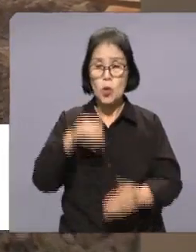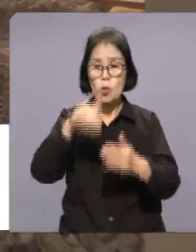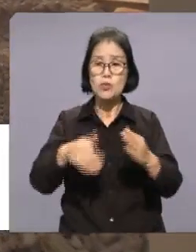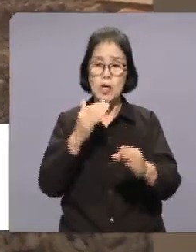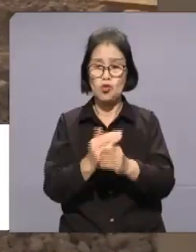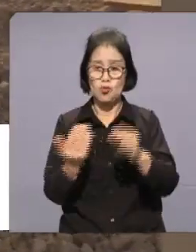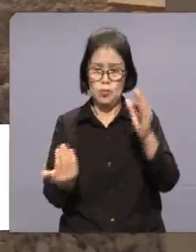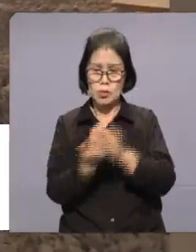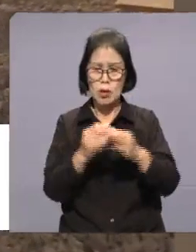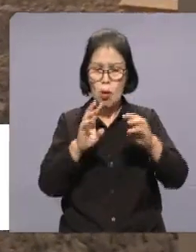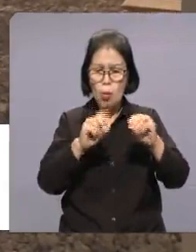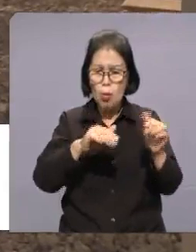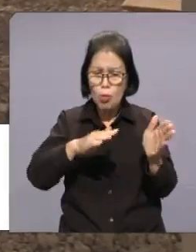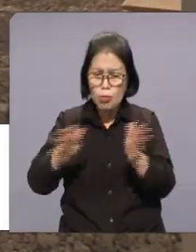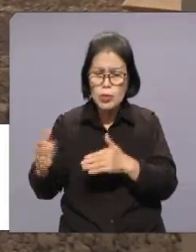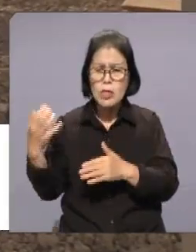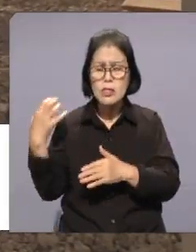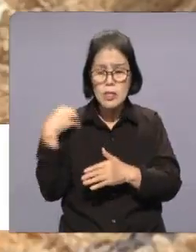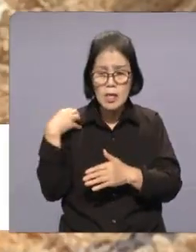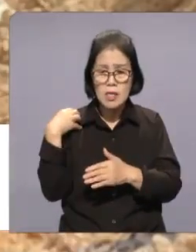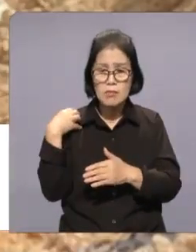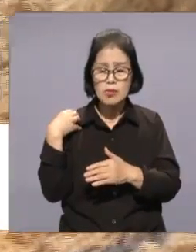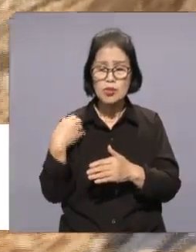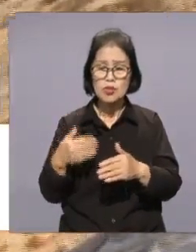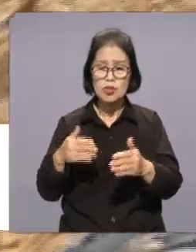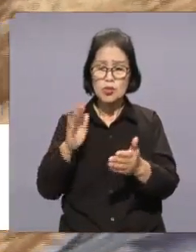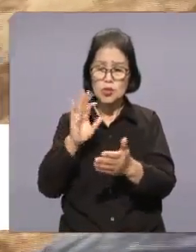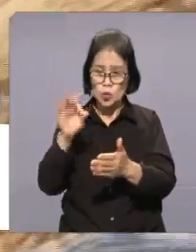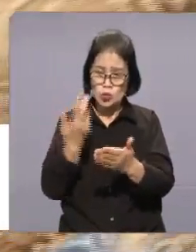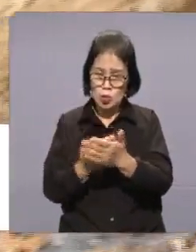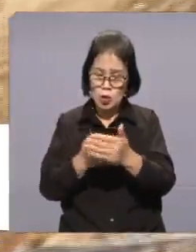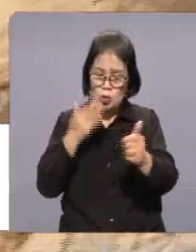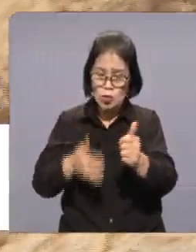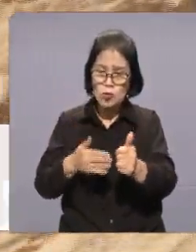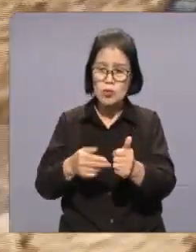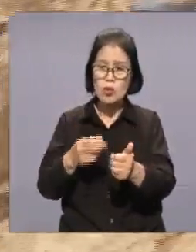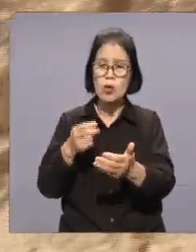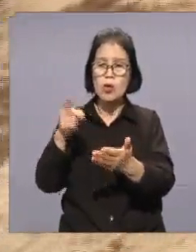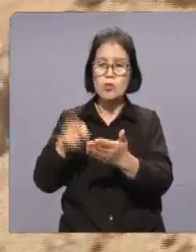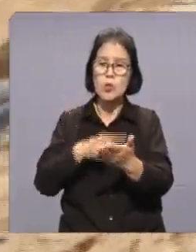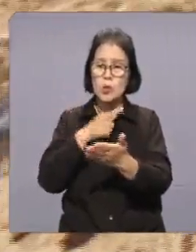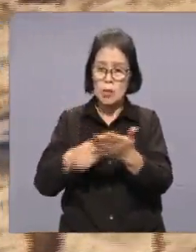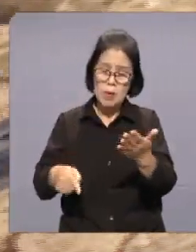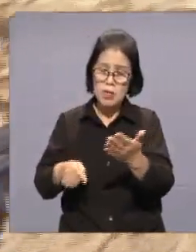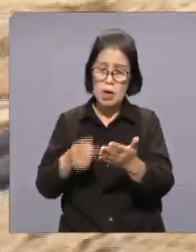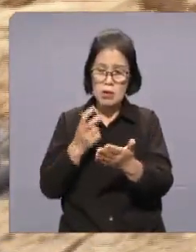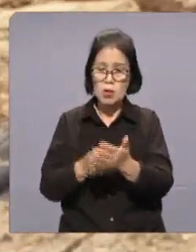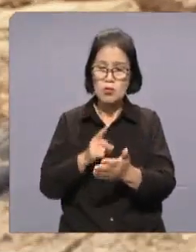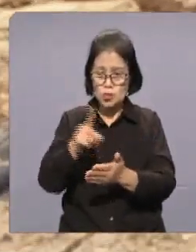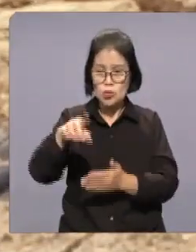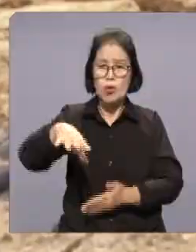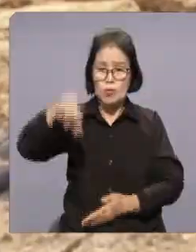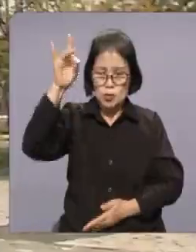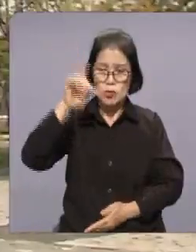중 발생한 토사 유실 책임을 물어 구상권과 손해배상 청구 소송을 먼저 진행한다는